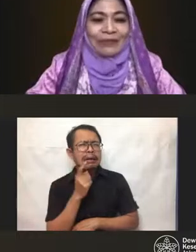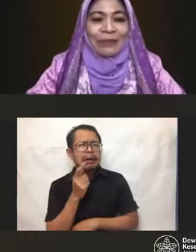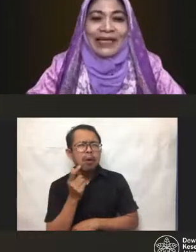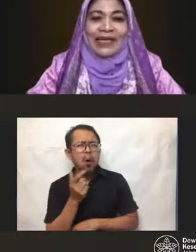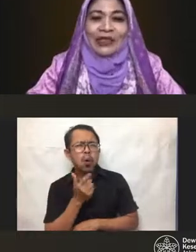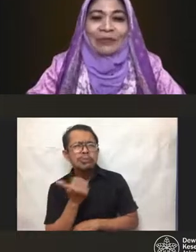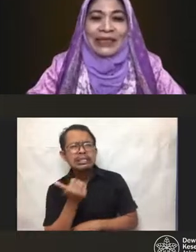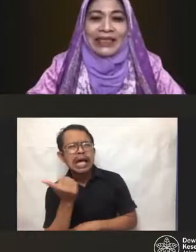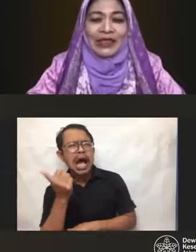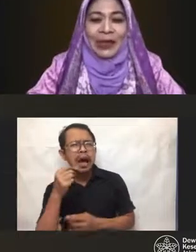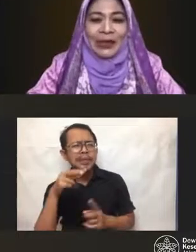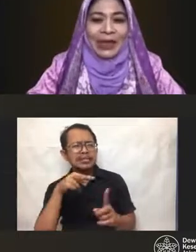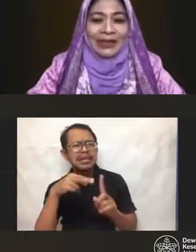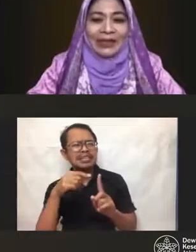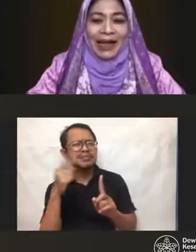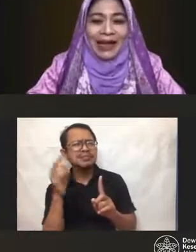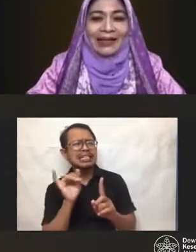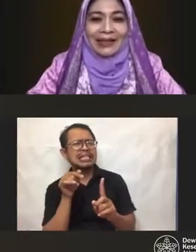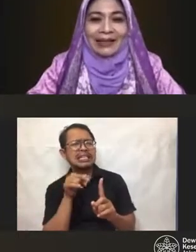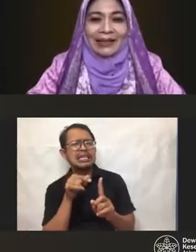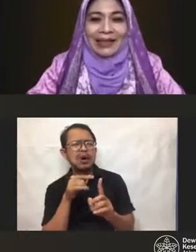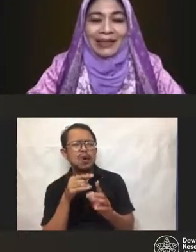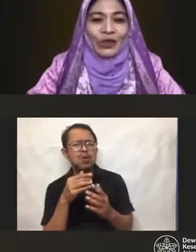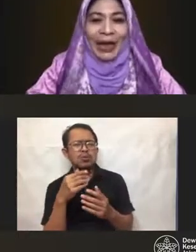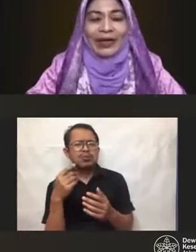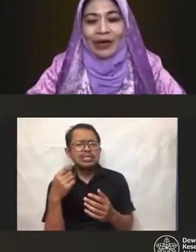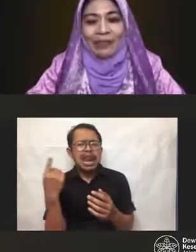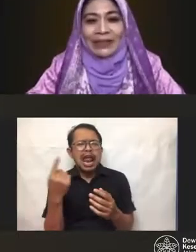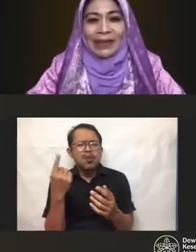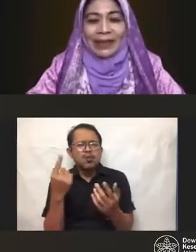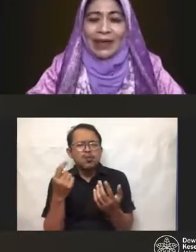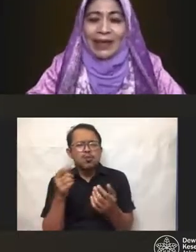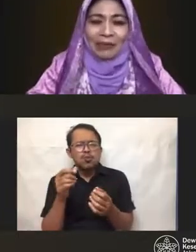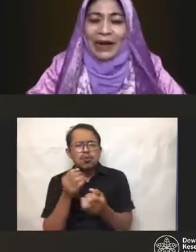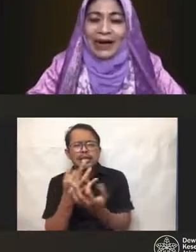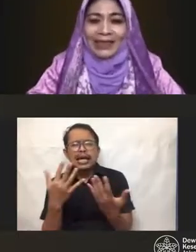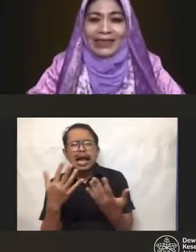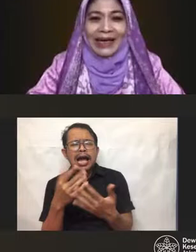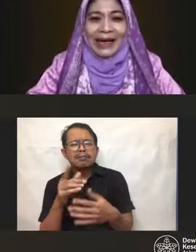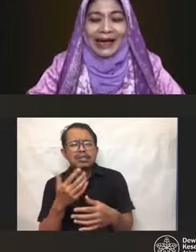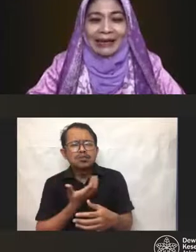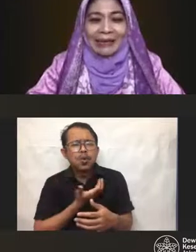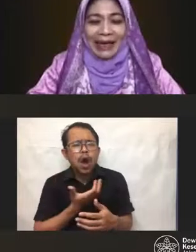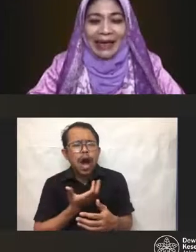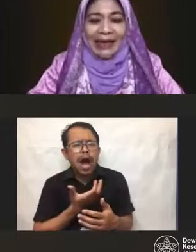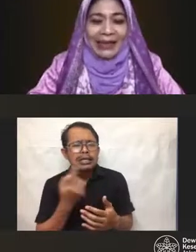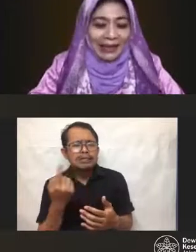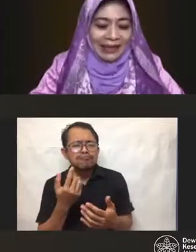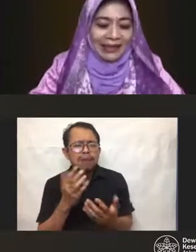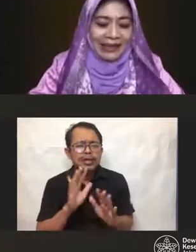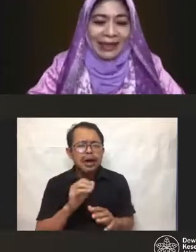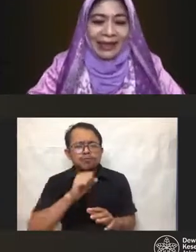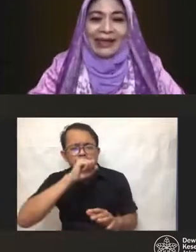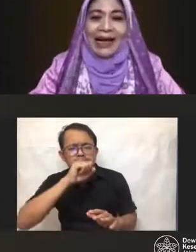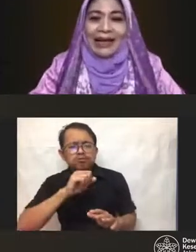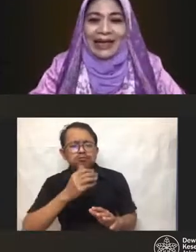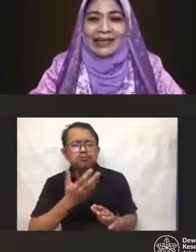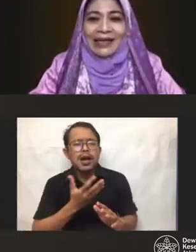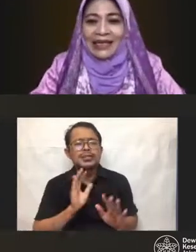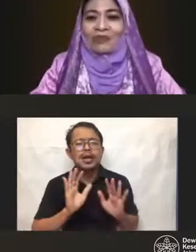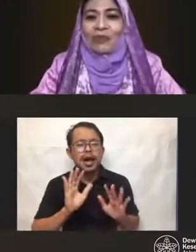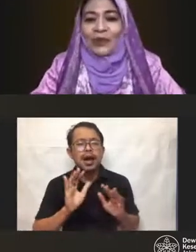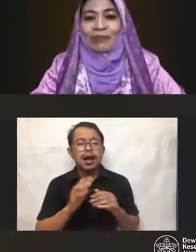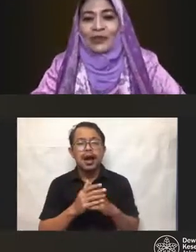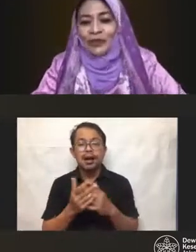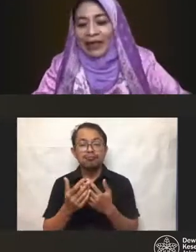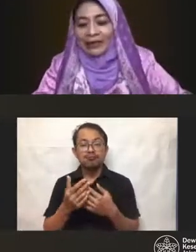wacana seperti ini itu menjadi sesuatu yang sangat disukai oleh masyarakat. Bukan hanya di kalangan mereka yang tak terdidik, di kalangan yang